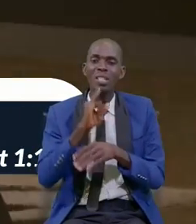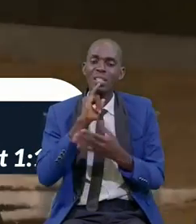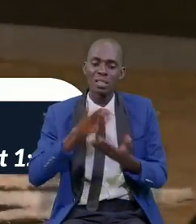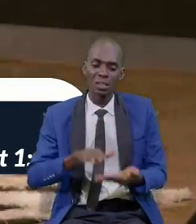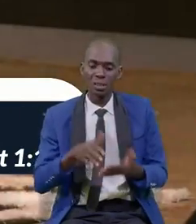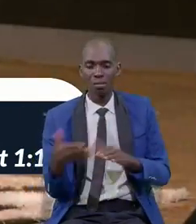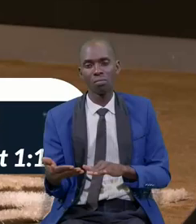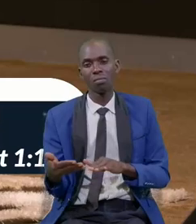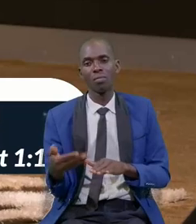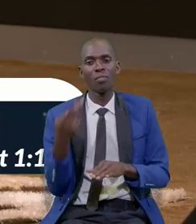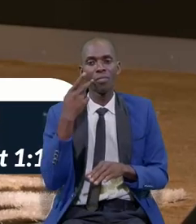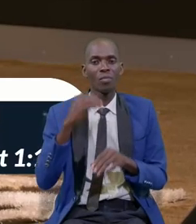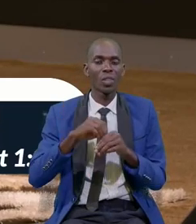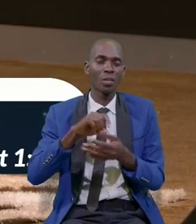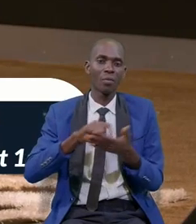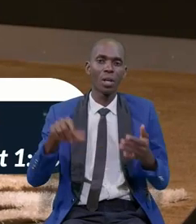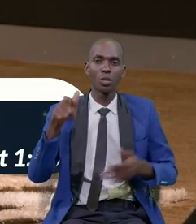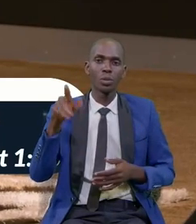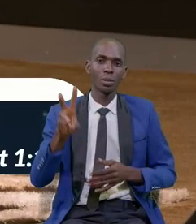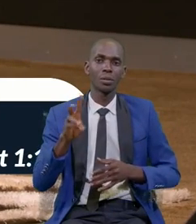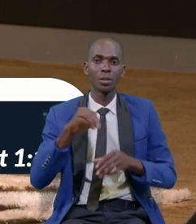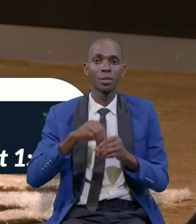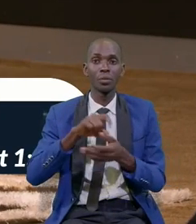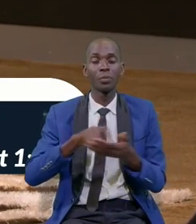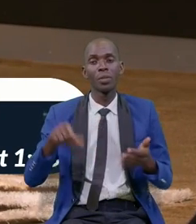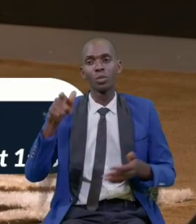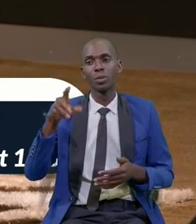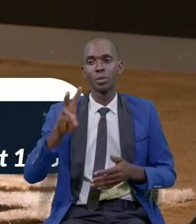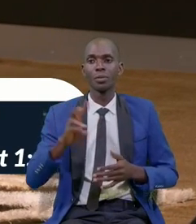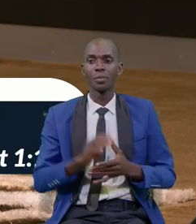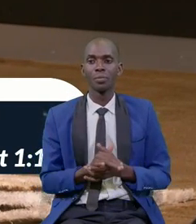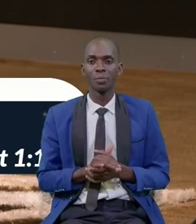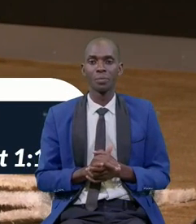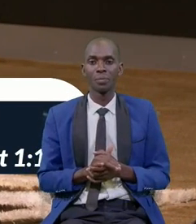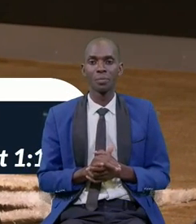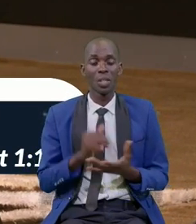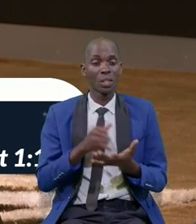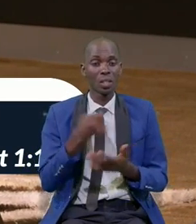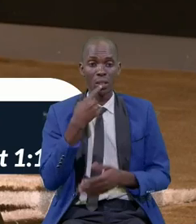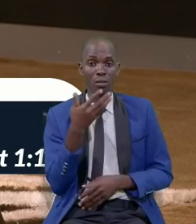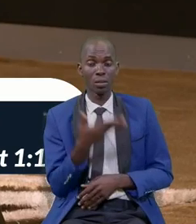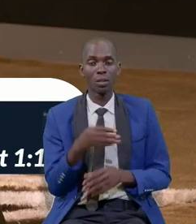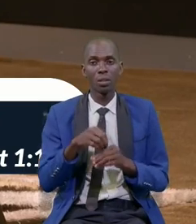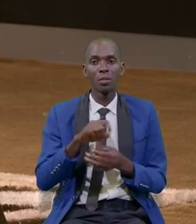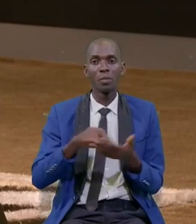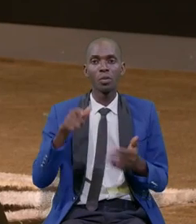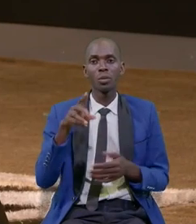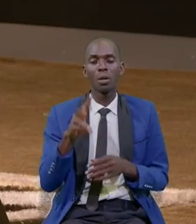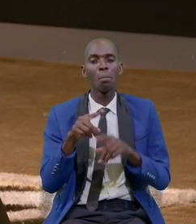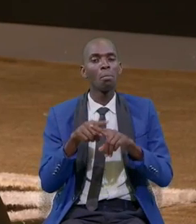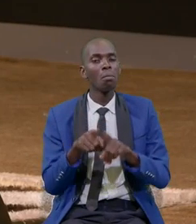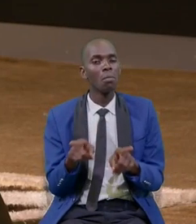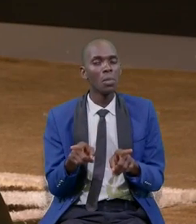inutile? Verset 26. 26 dit, comme